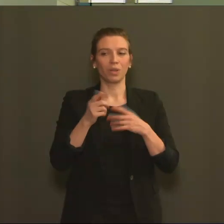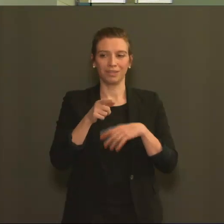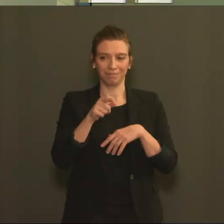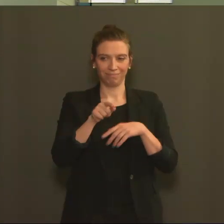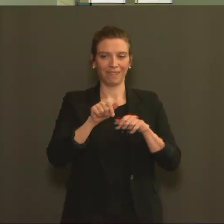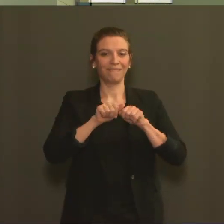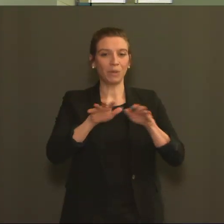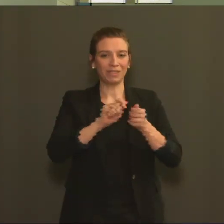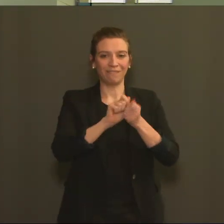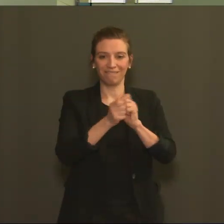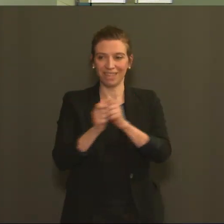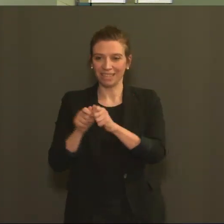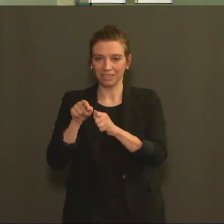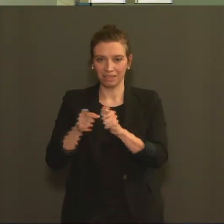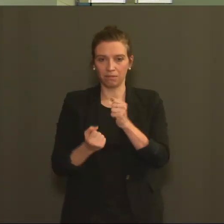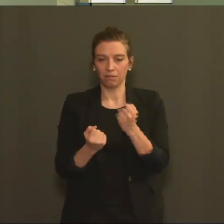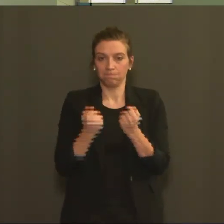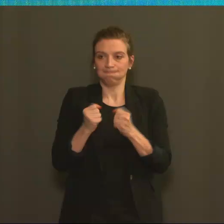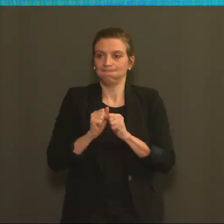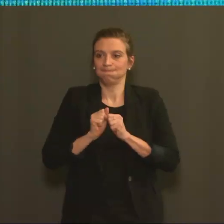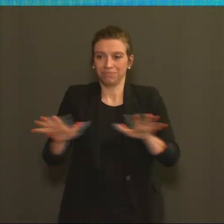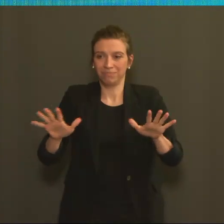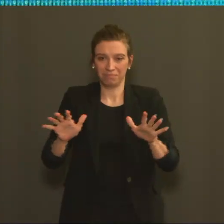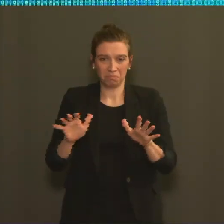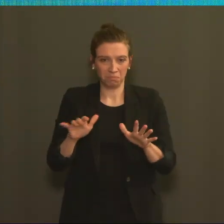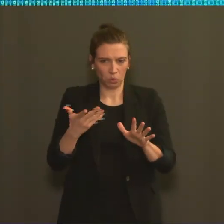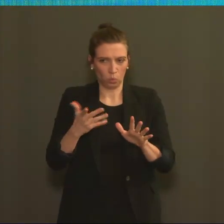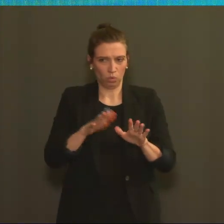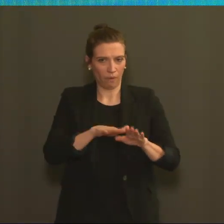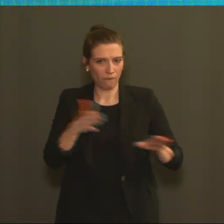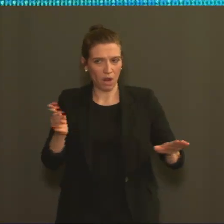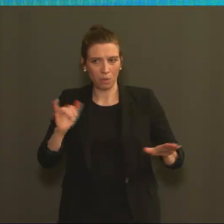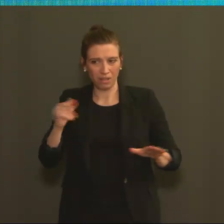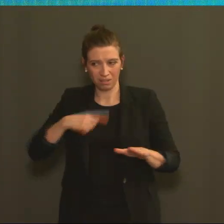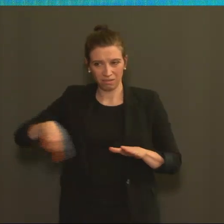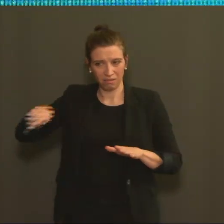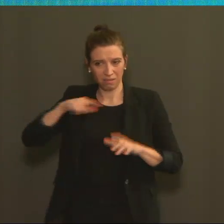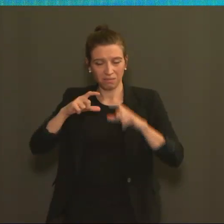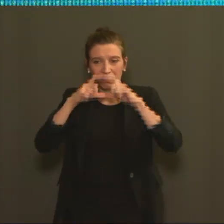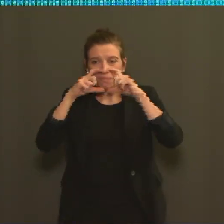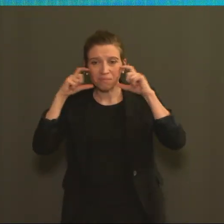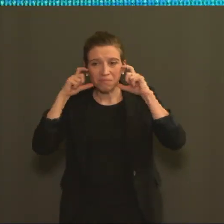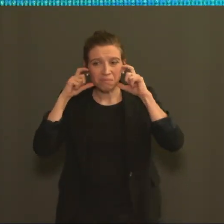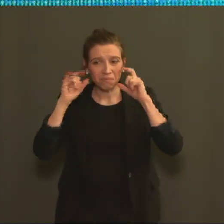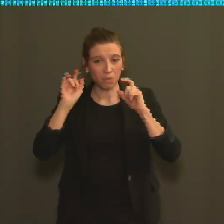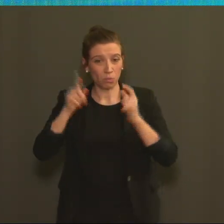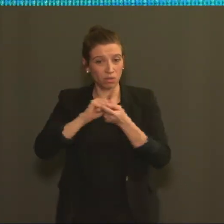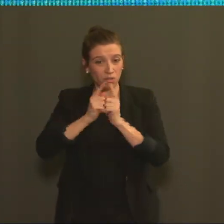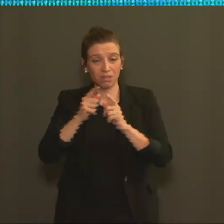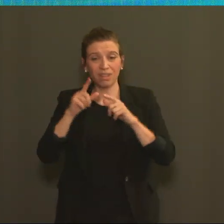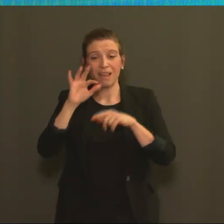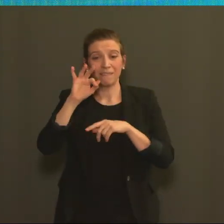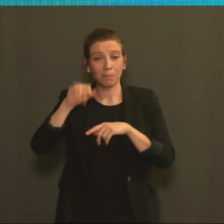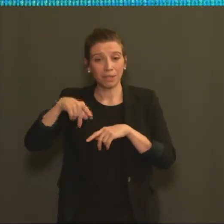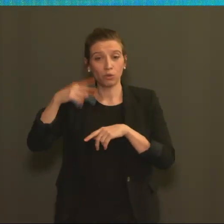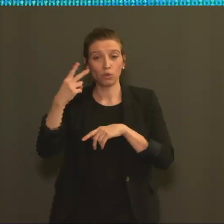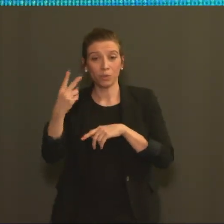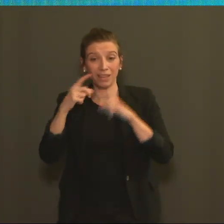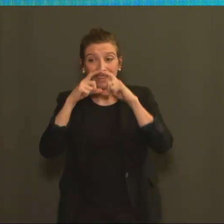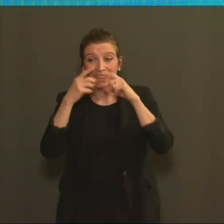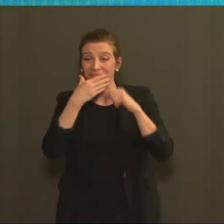masker te dragen maar het is niet nodig om een ffp2 masker te dragen het is zo dat er geen verschil is